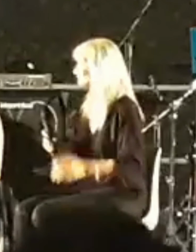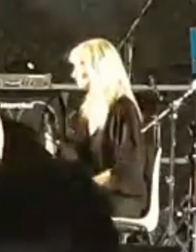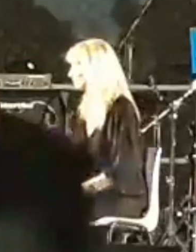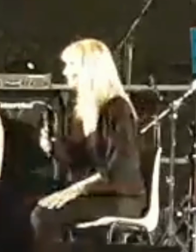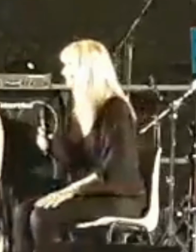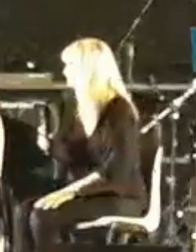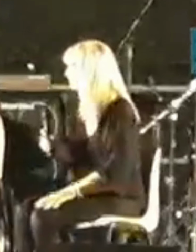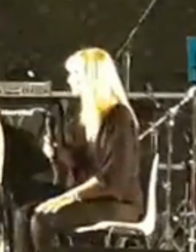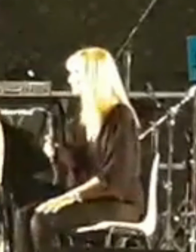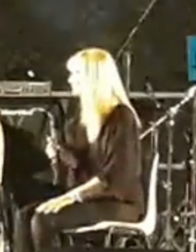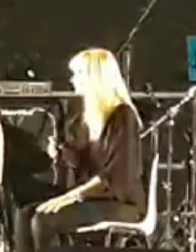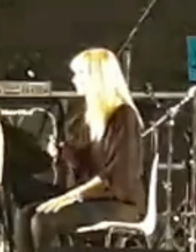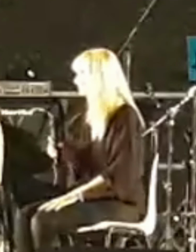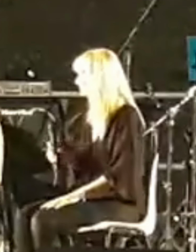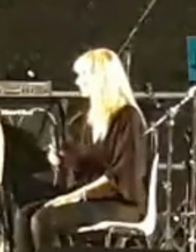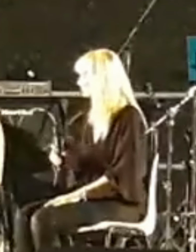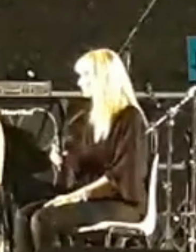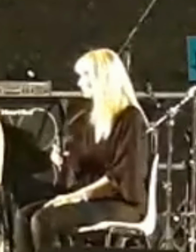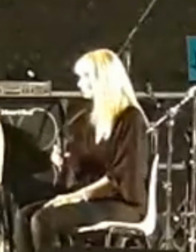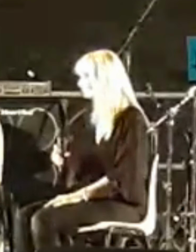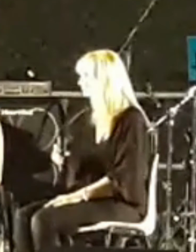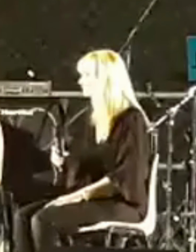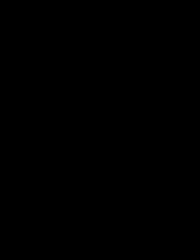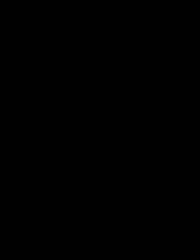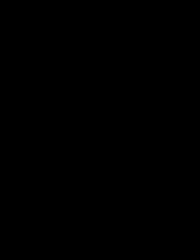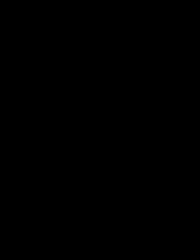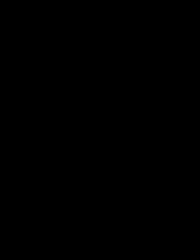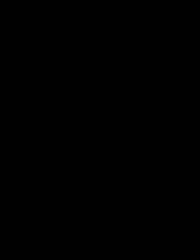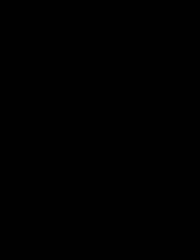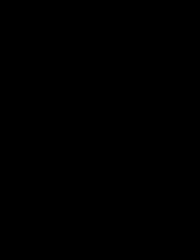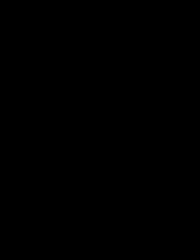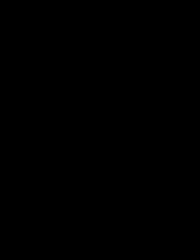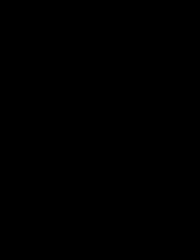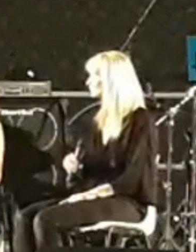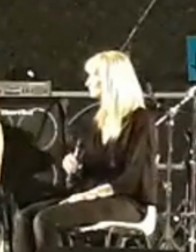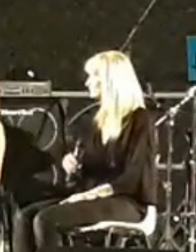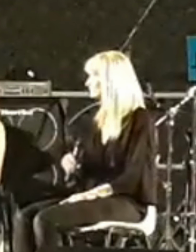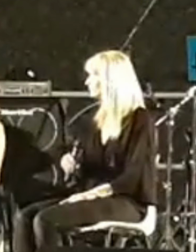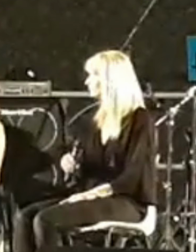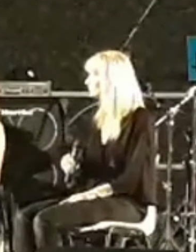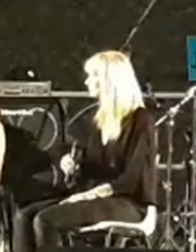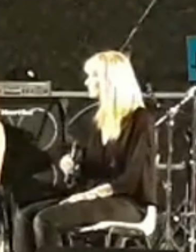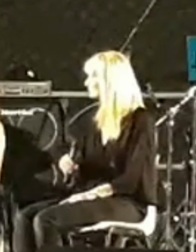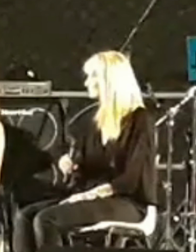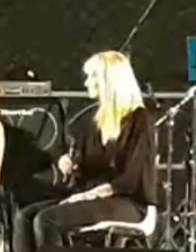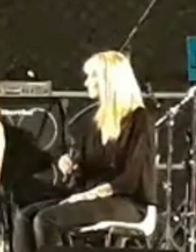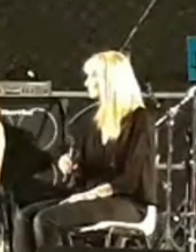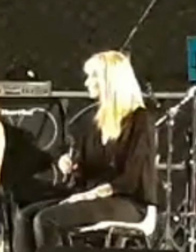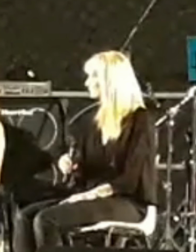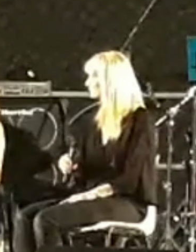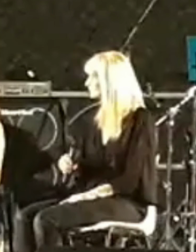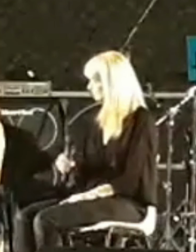Innanzitutto una serata piena di emozioni, al di là della musica, no? Le emozioni dei ragazzi. I ragazzi di Basket Forever, in